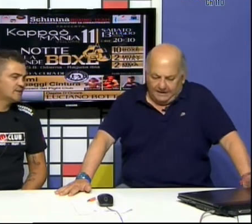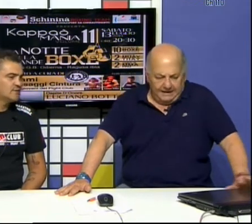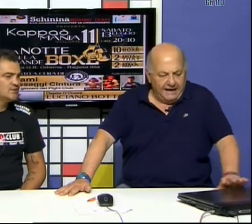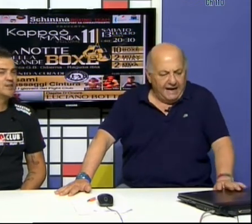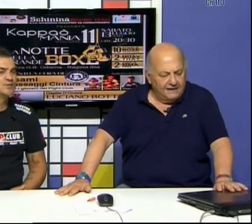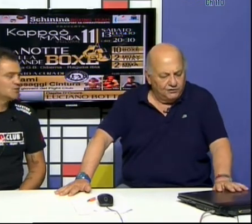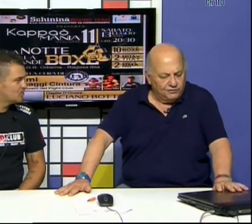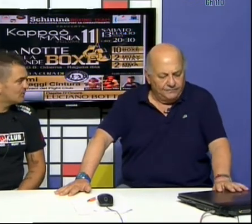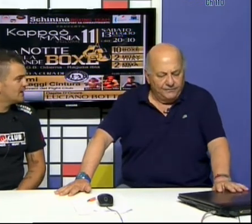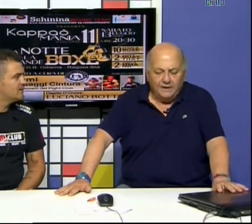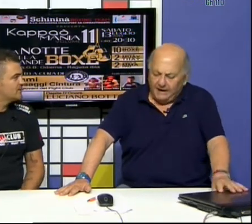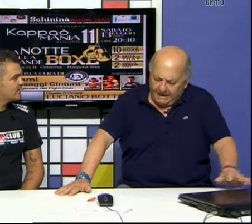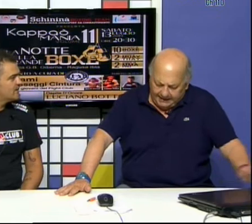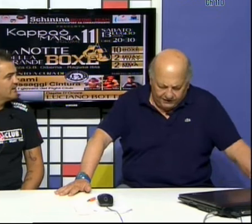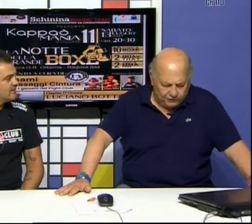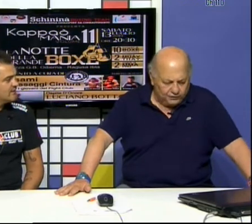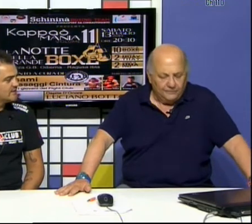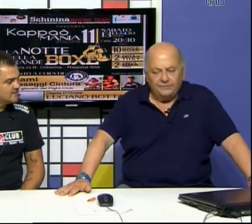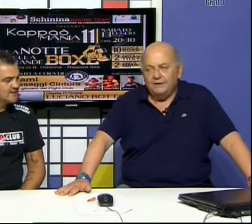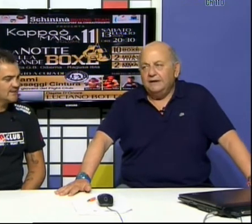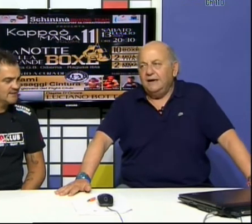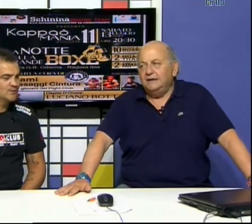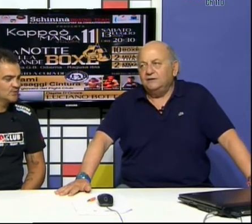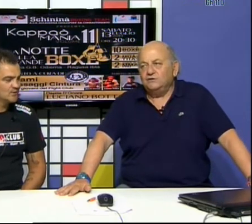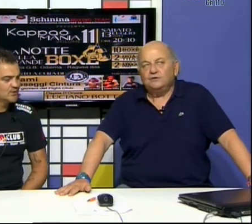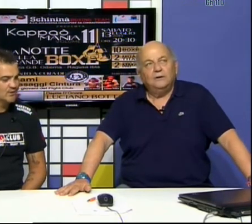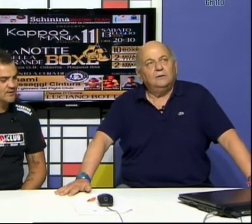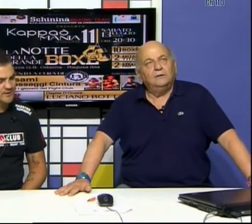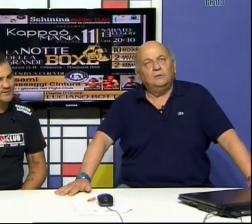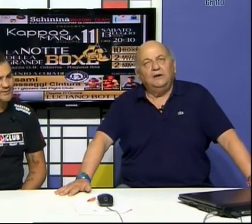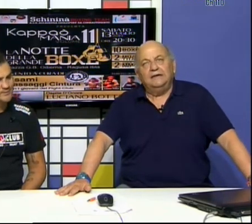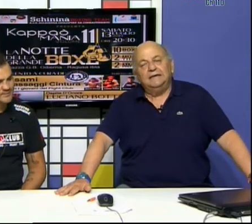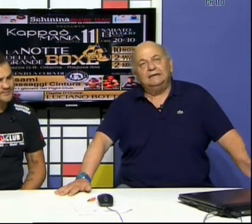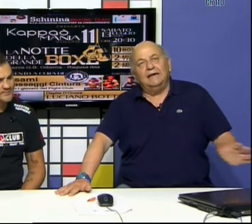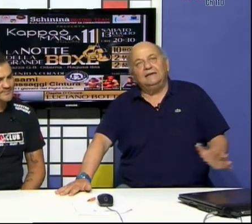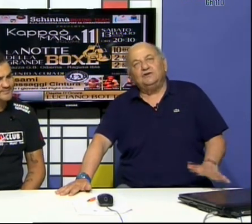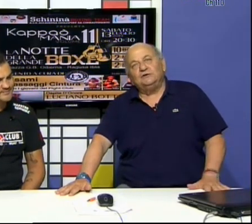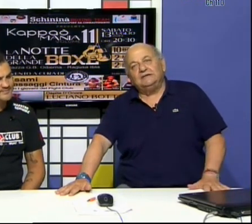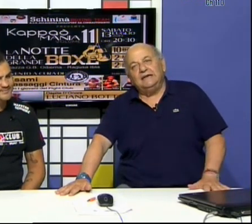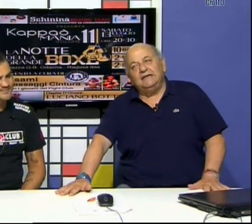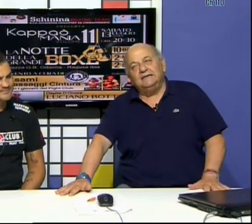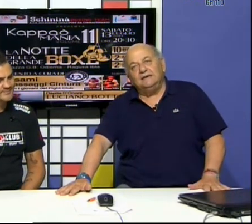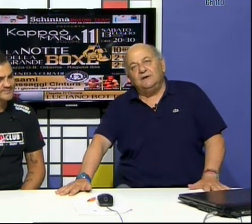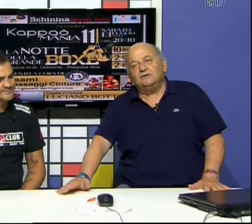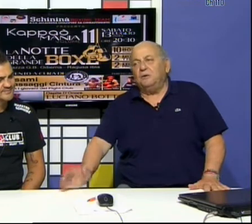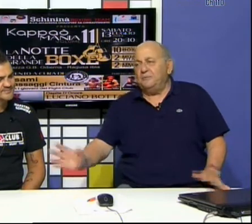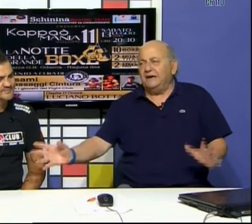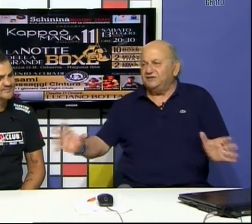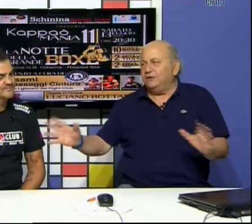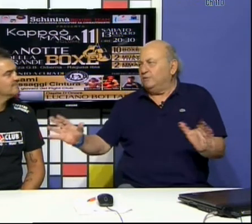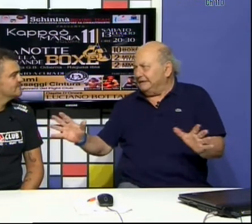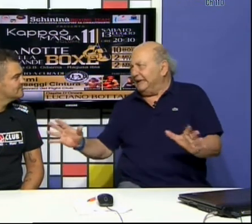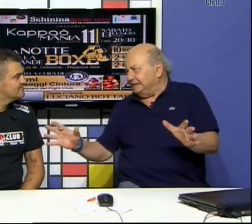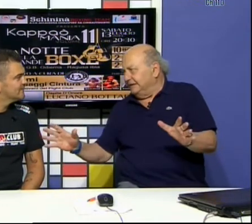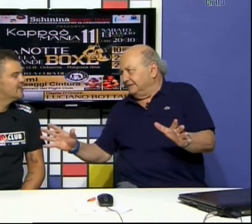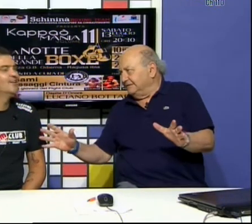comunale mi è stata vicina, ed è giusto, urbani per ed è giusto, le transenne, ed tutto è giusto quello che... Quindi dalle 18:30 inizia questo, poi mi pare che c'è